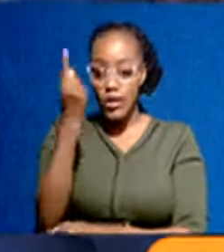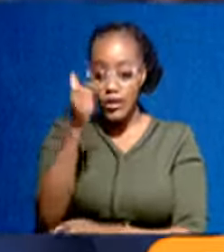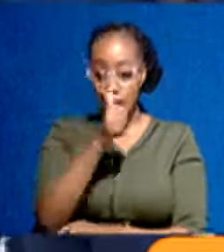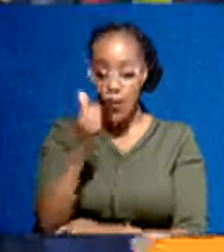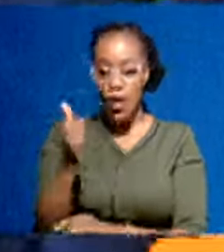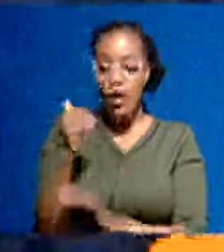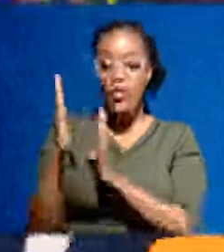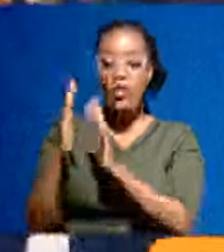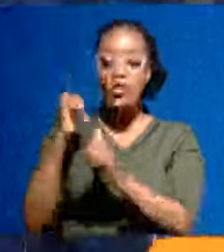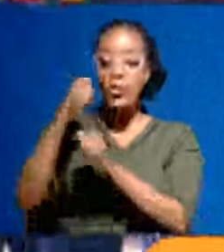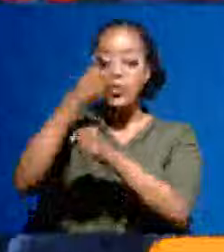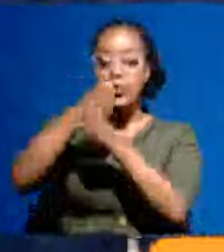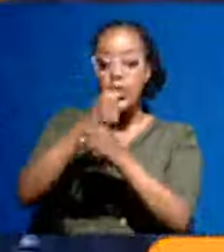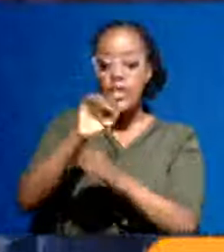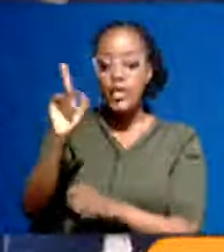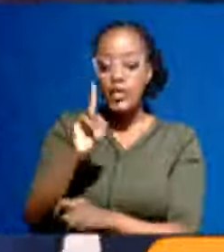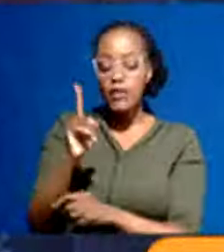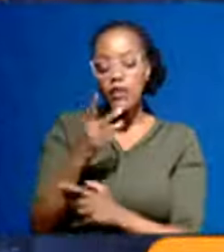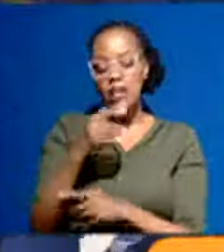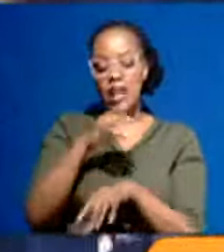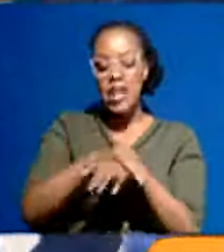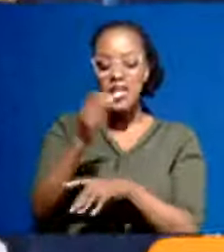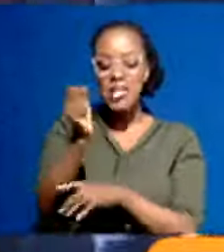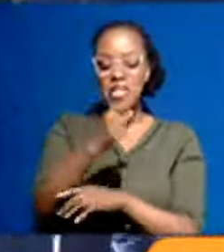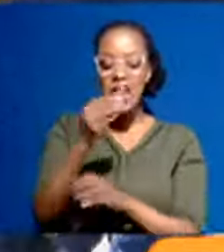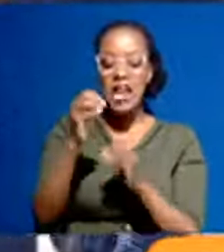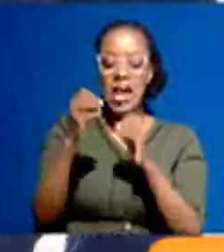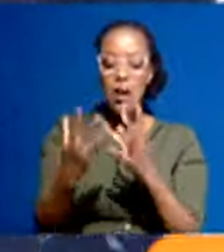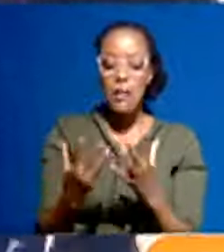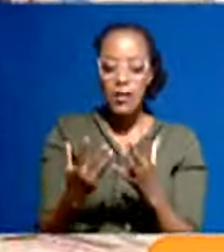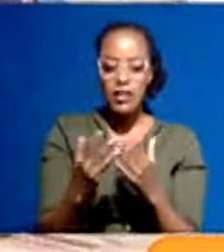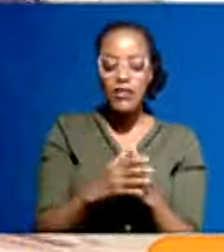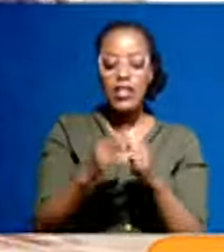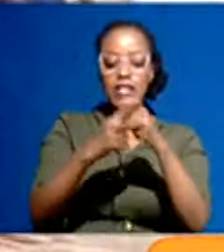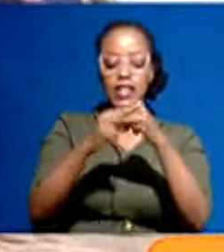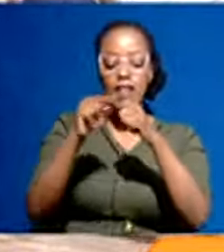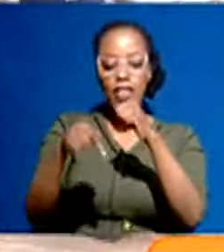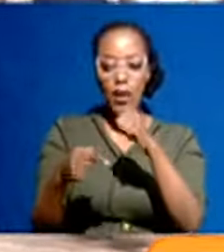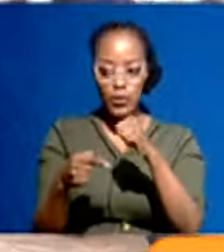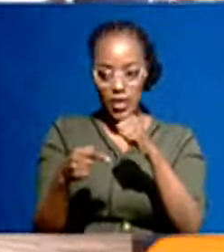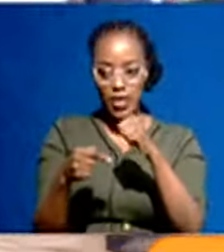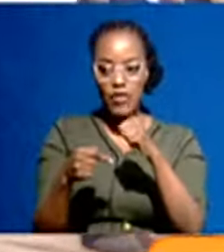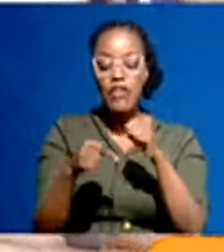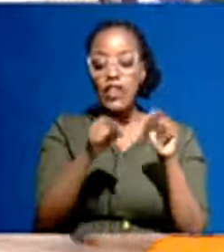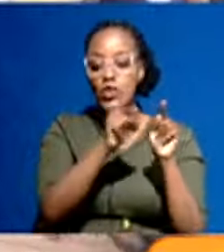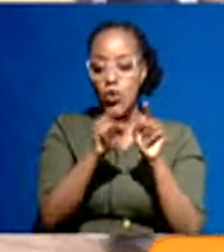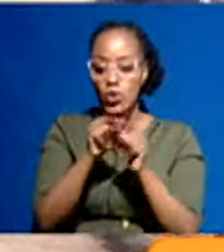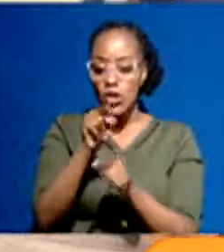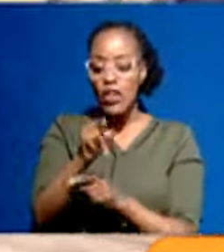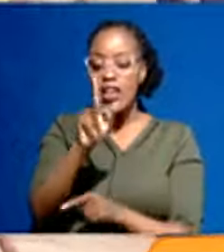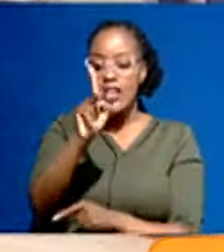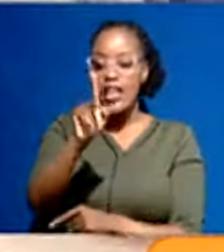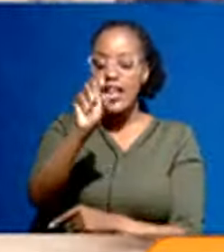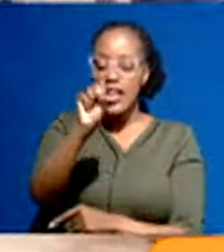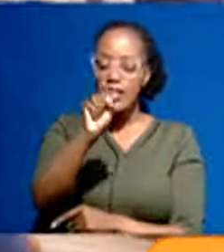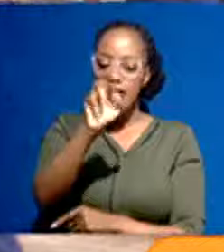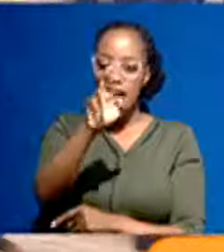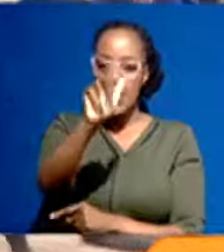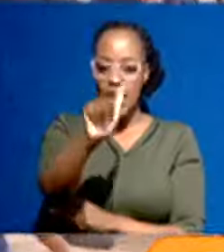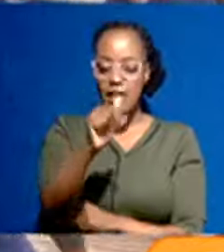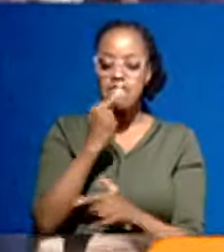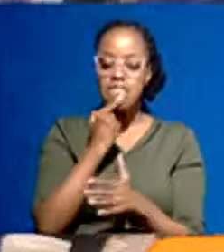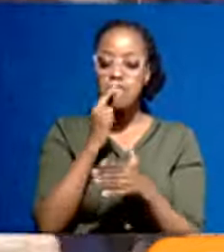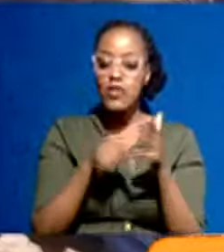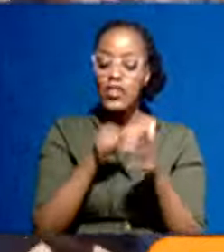Bawabu anayehudumu mjini amekuwa akienda nyumbani na mshahara wa wastani wa shilingi 7,000. Mamlaka ya KSRA